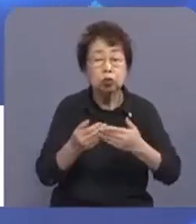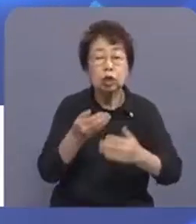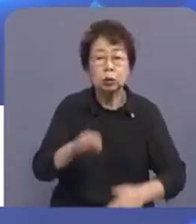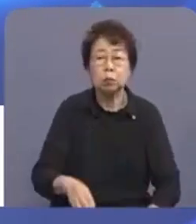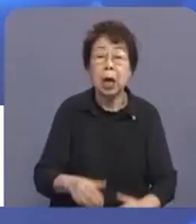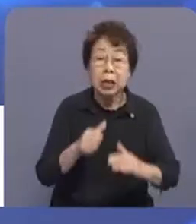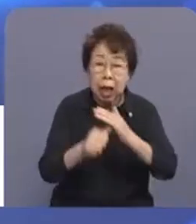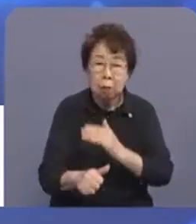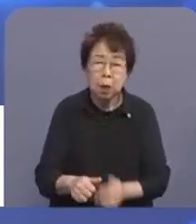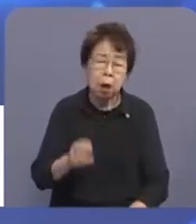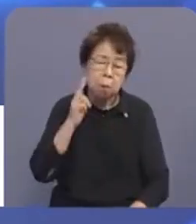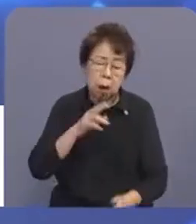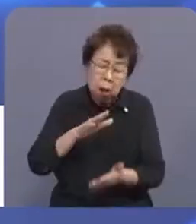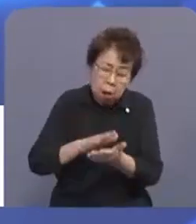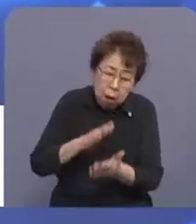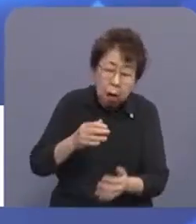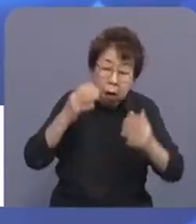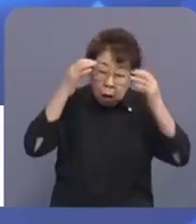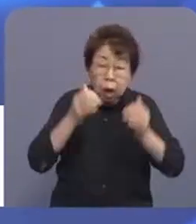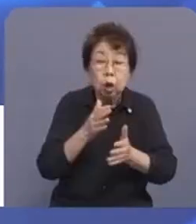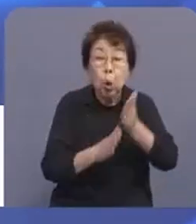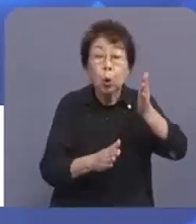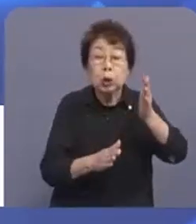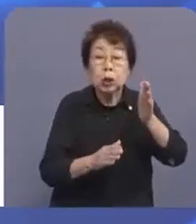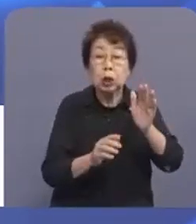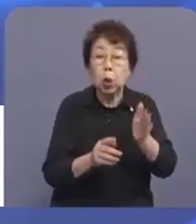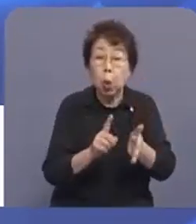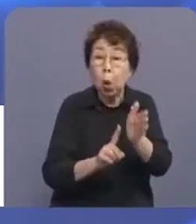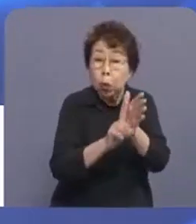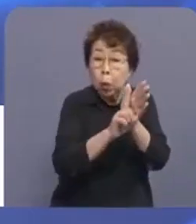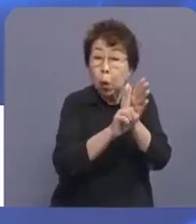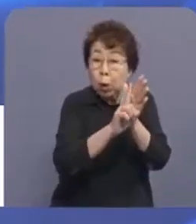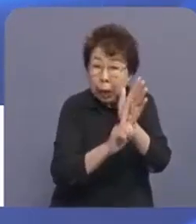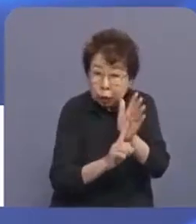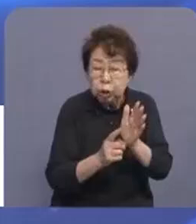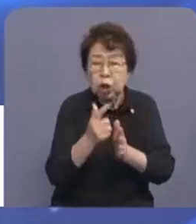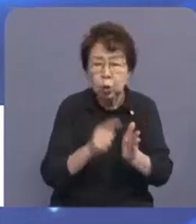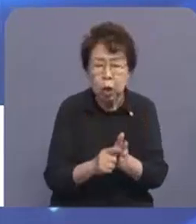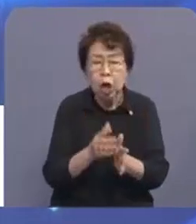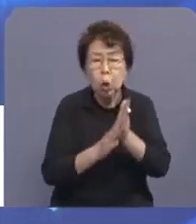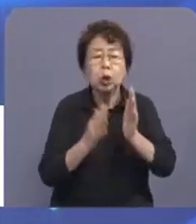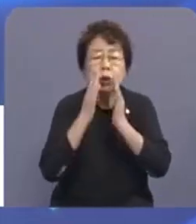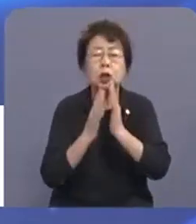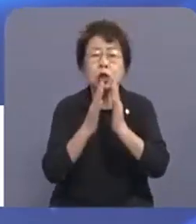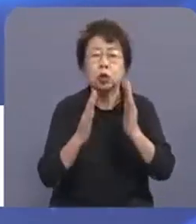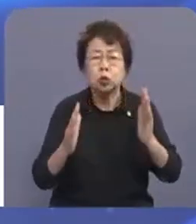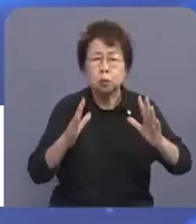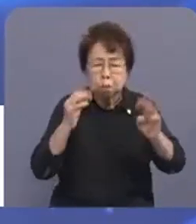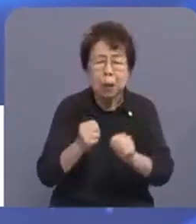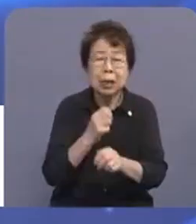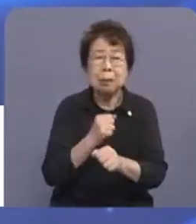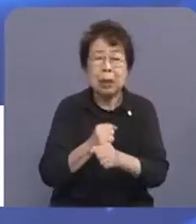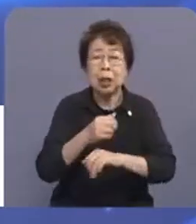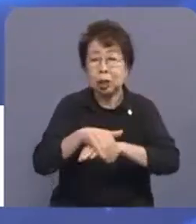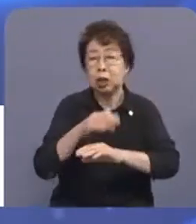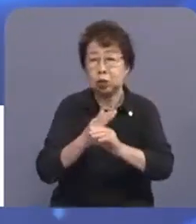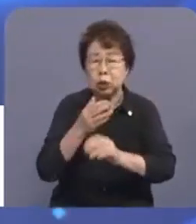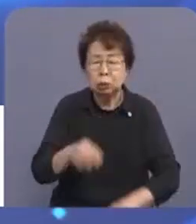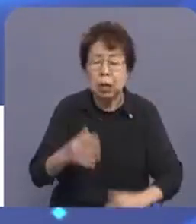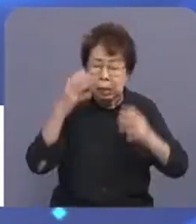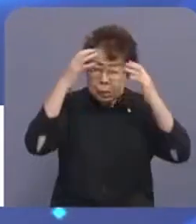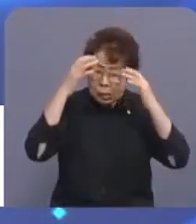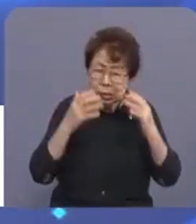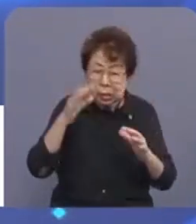대표적으로 열섬 현상으로 갇힌 도심 온도를 낮추기 위해 대대적인 도시숲 조성이 추진됐습니다. 폭염